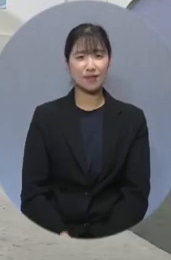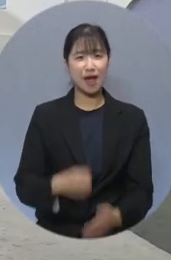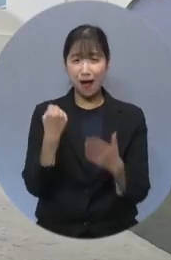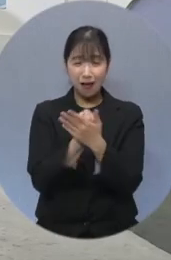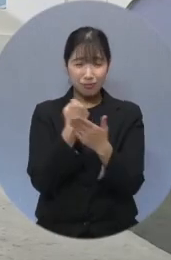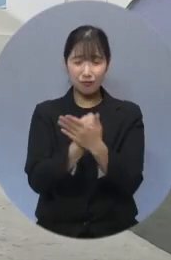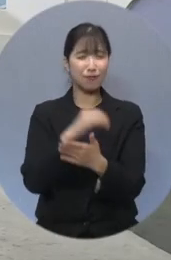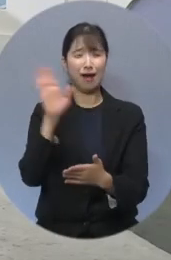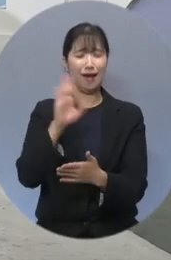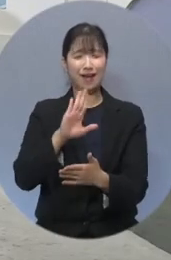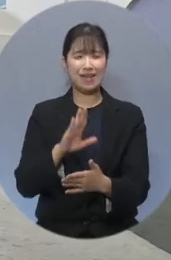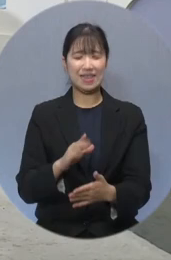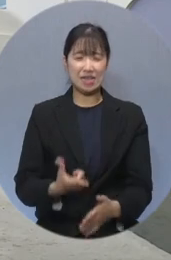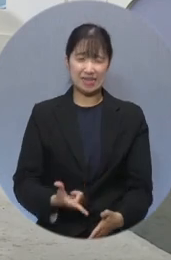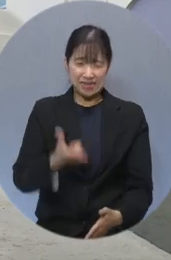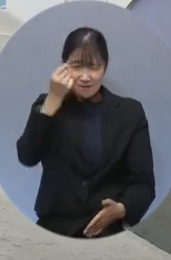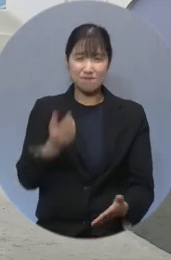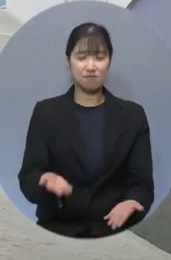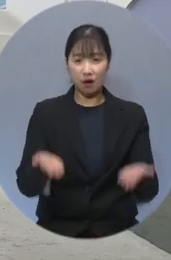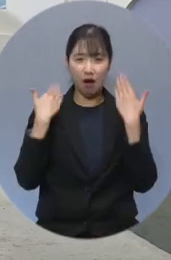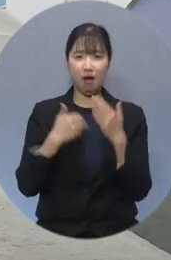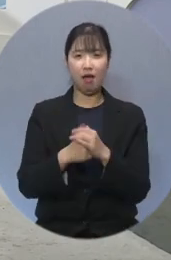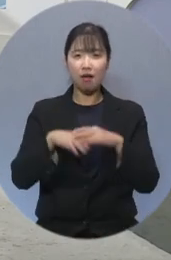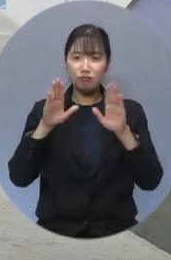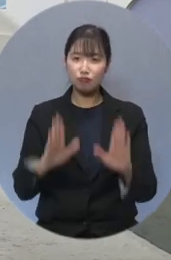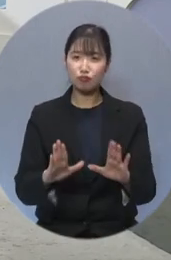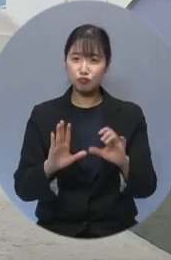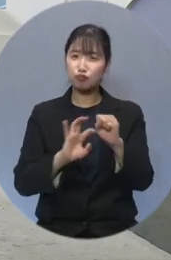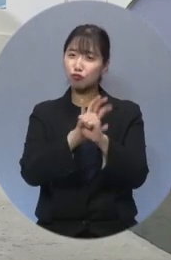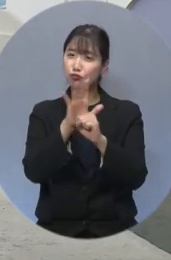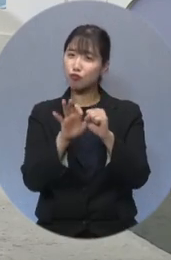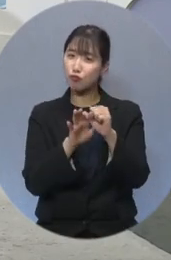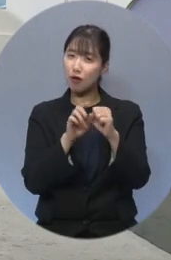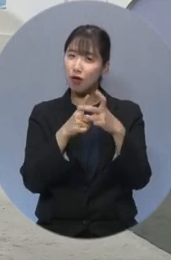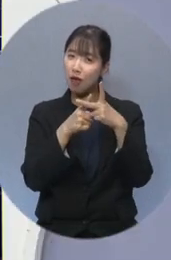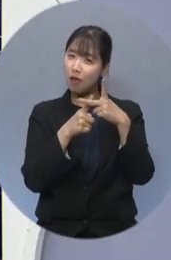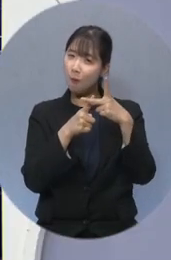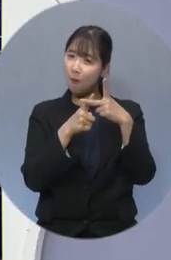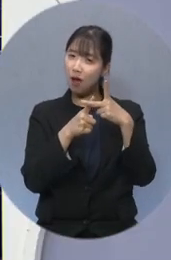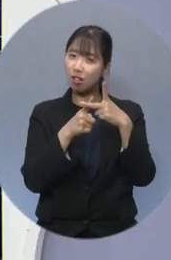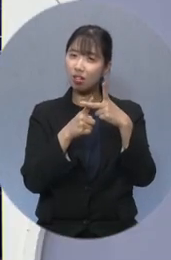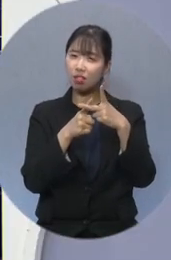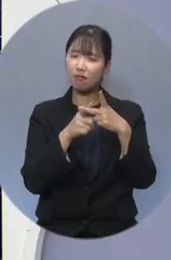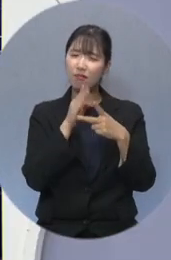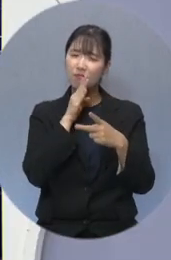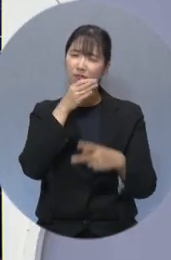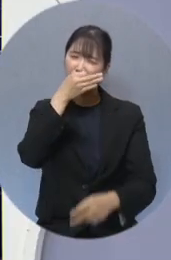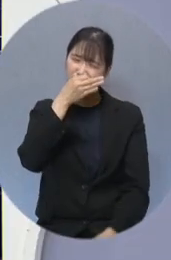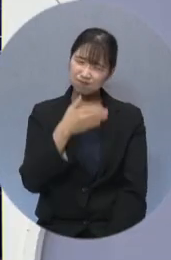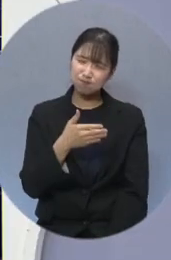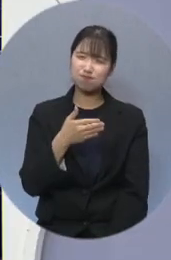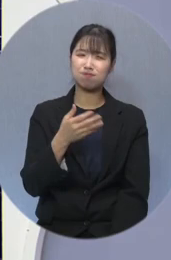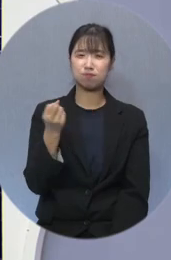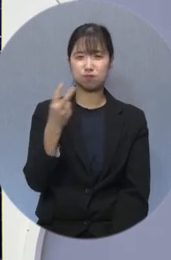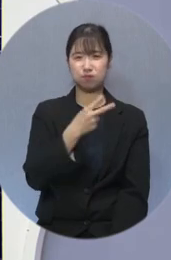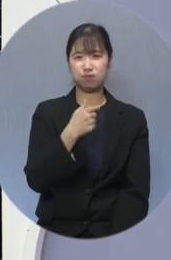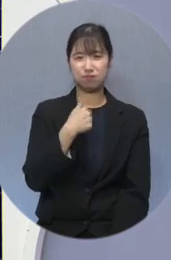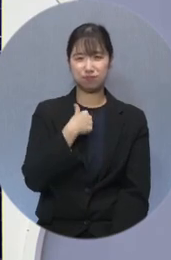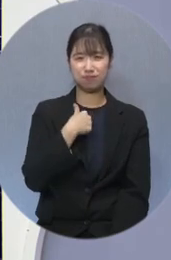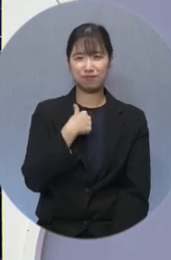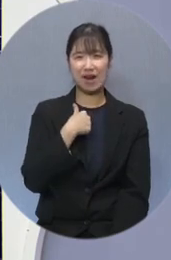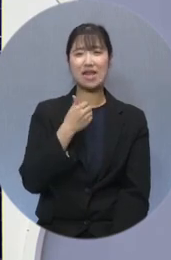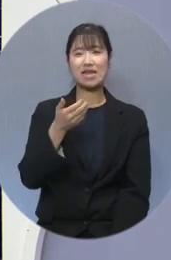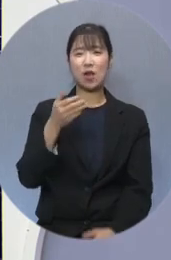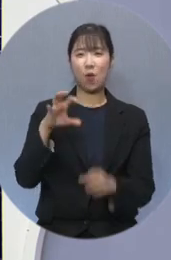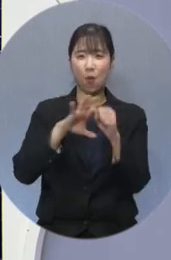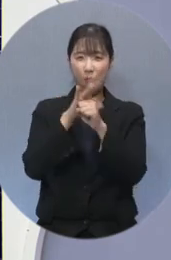안타깝지 않고요. 금방 지나갔고요. 지금 코로나 한 1년 반 가까이 굉장히 힘들었고 또 하기 전에 한 1년